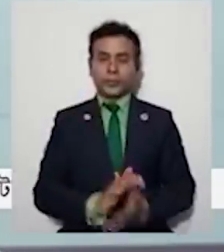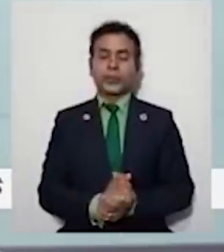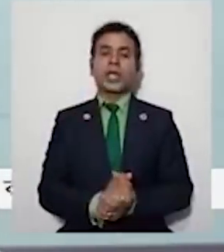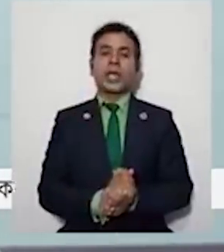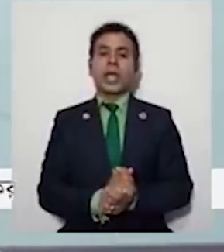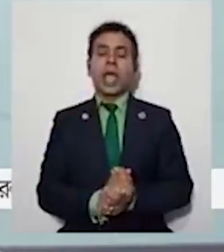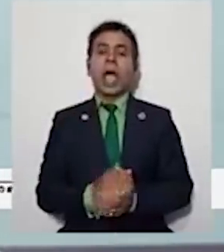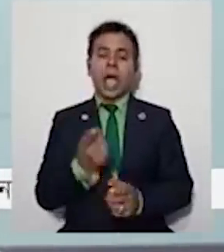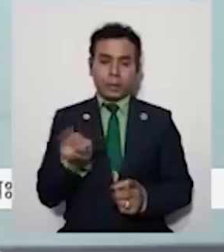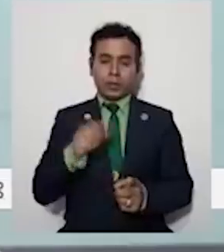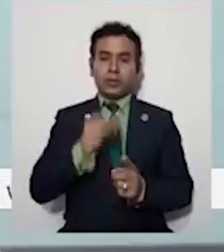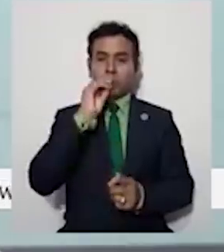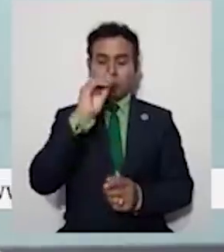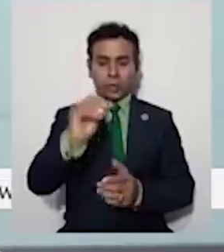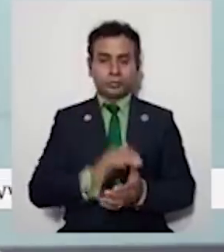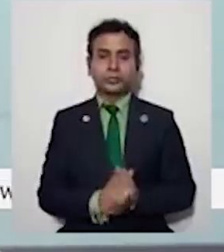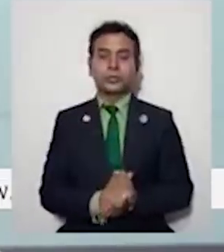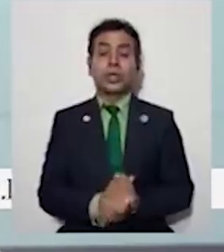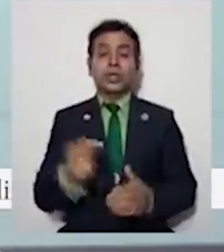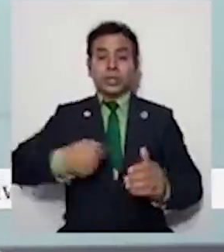আমাদের 24 ঘন্টায় যেটা আছে সেটা হলো